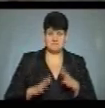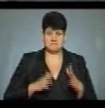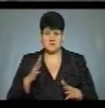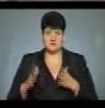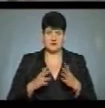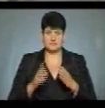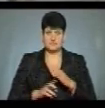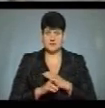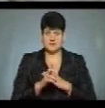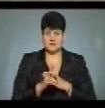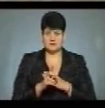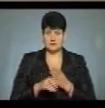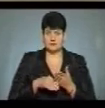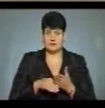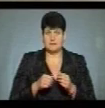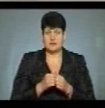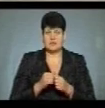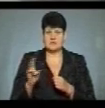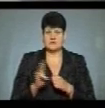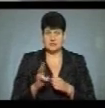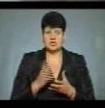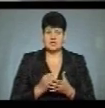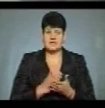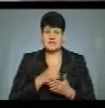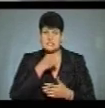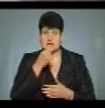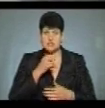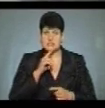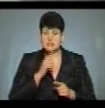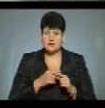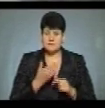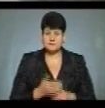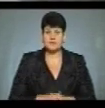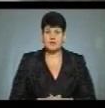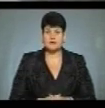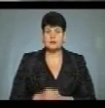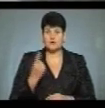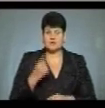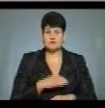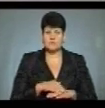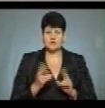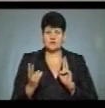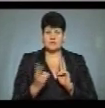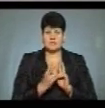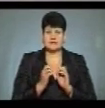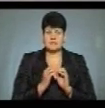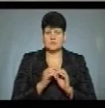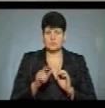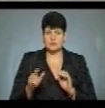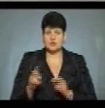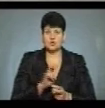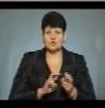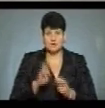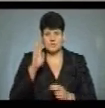церкві біля священника прислуговував. Ще сестра є старша. На одній з вулиць села Золота Слобода ми зустріли 10 жителів, які